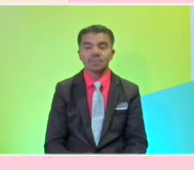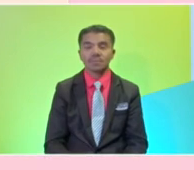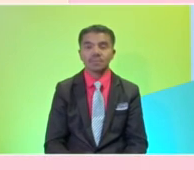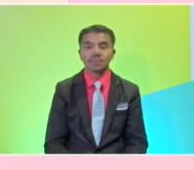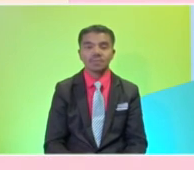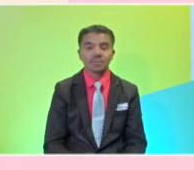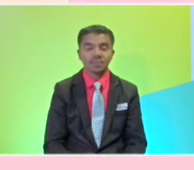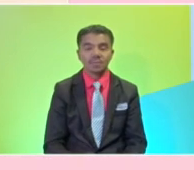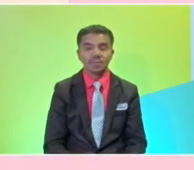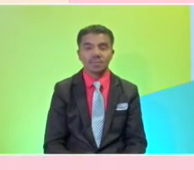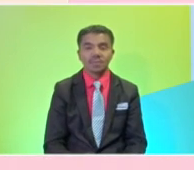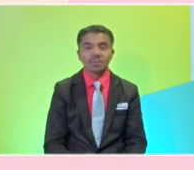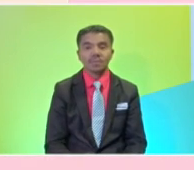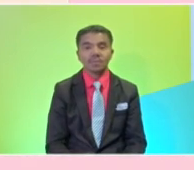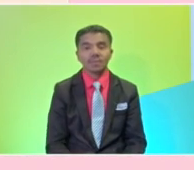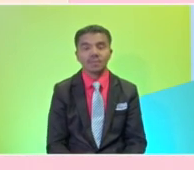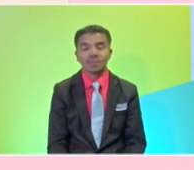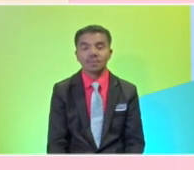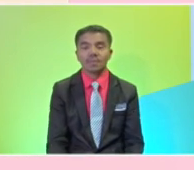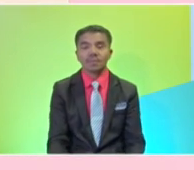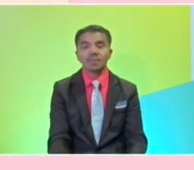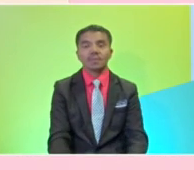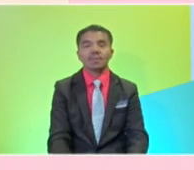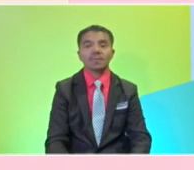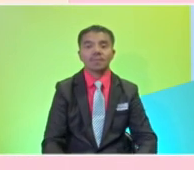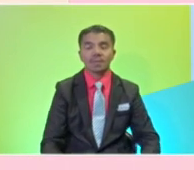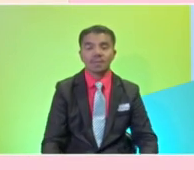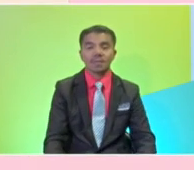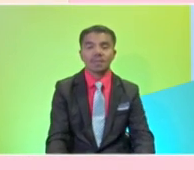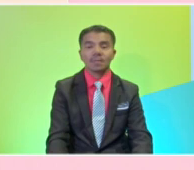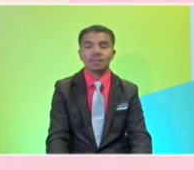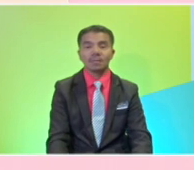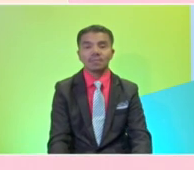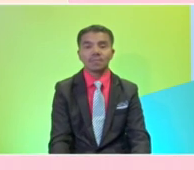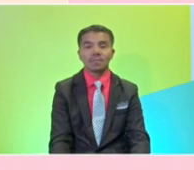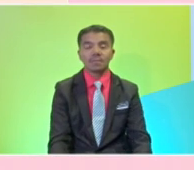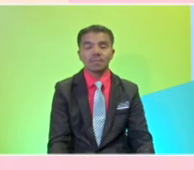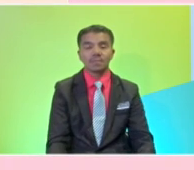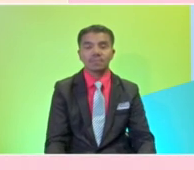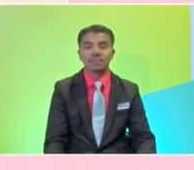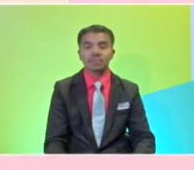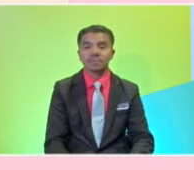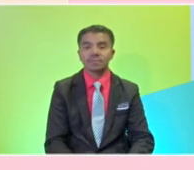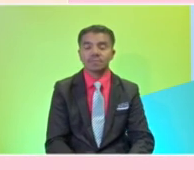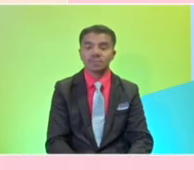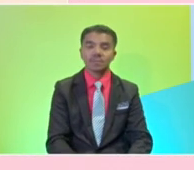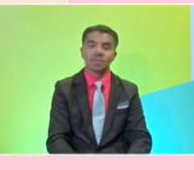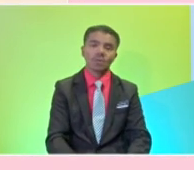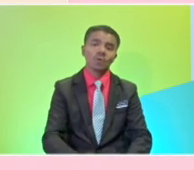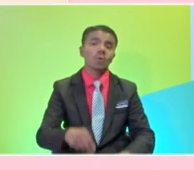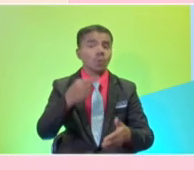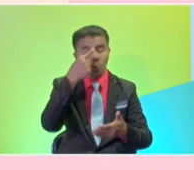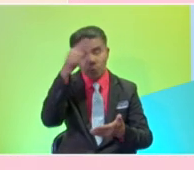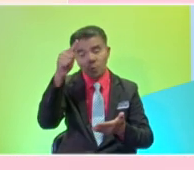Mi ataalum kita ada empat Aan sebenarnya jadi guru-guru tidak boleh terus memberikan tahap penguasaan berapa tidak boleh sampailah mereka